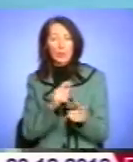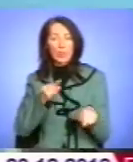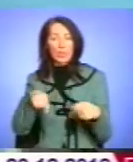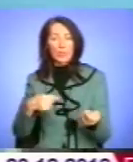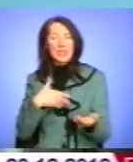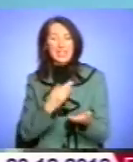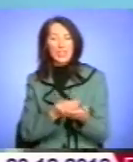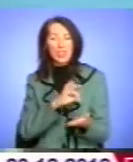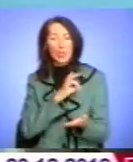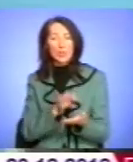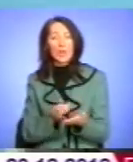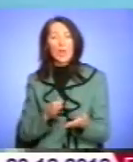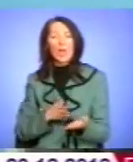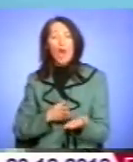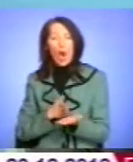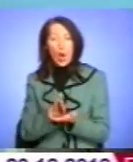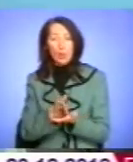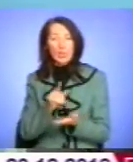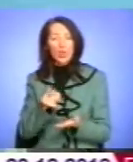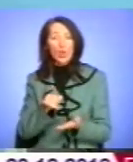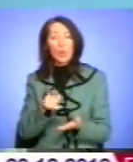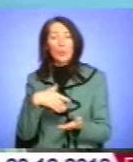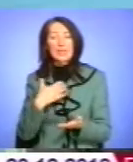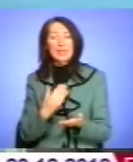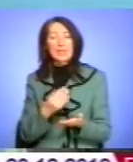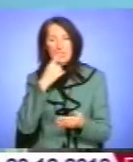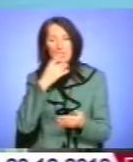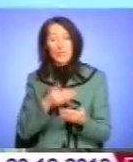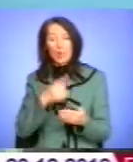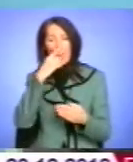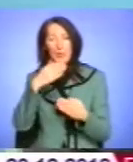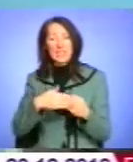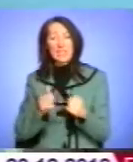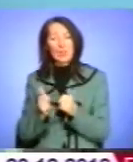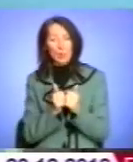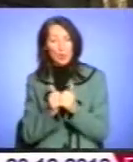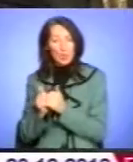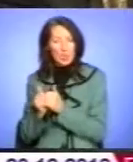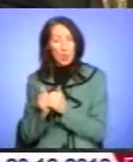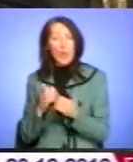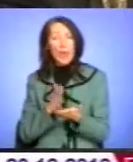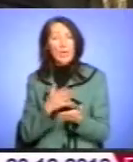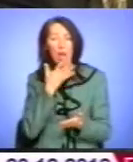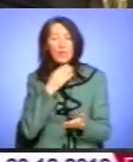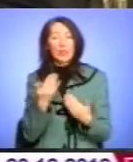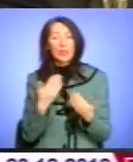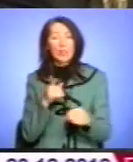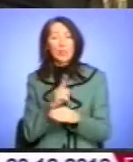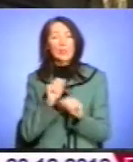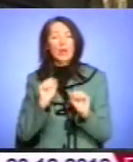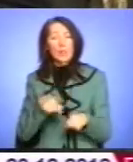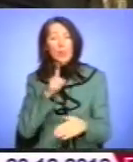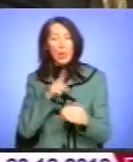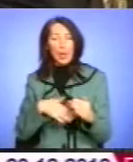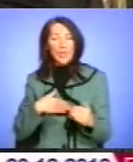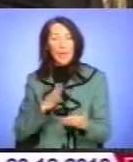до того, щоб з своїм ближнім сусідом мати дуже гарні відносини. Тернопільська влада переконана, нам